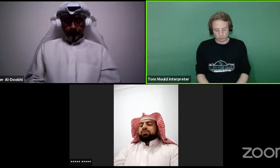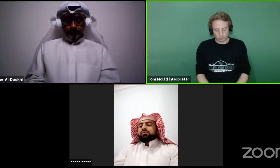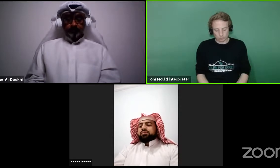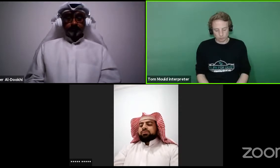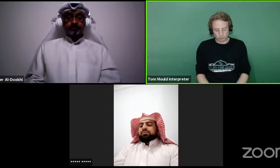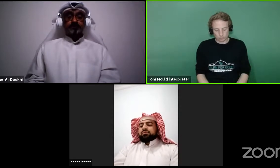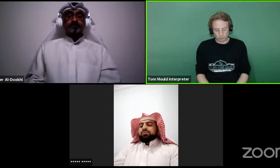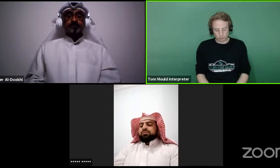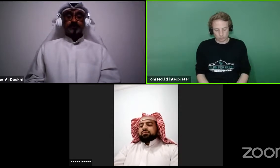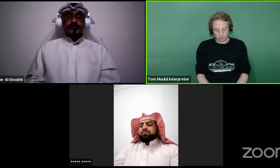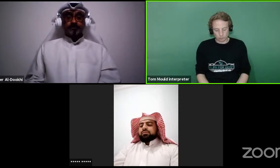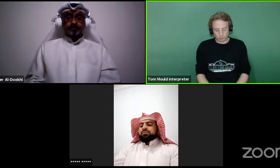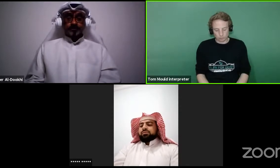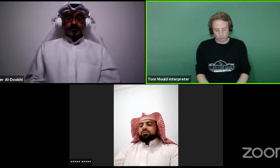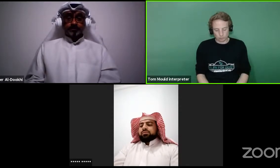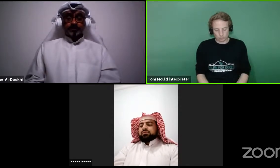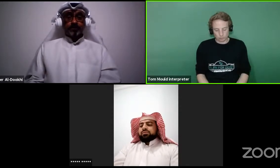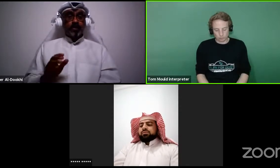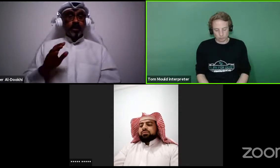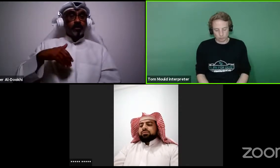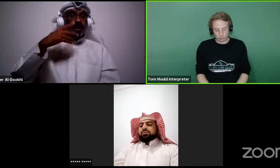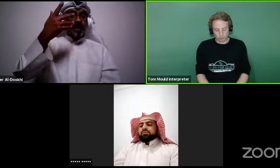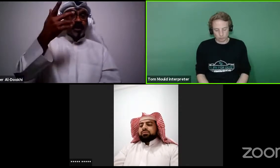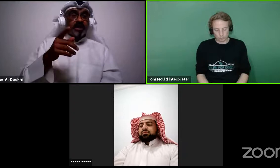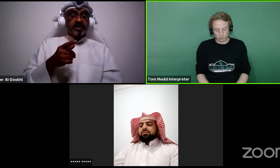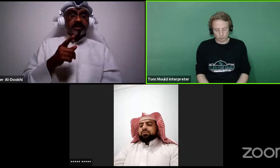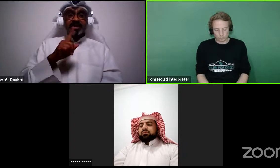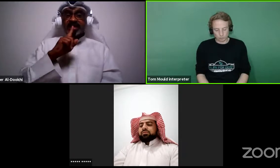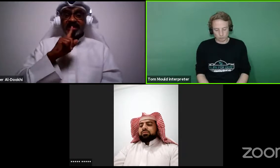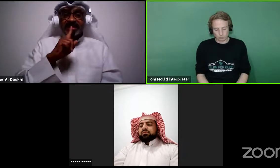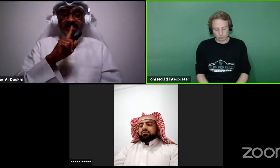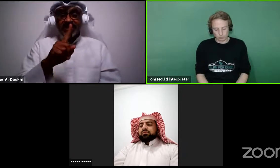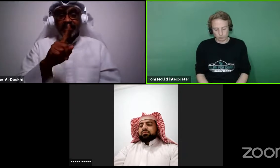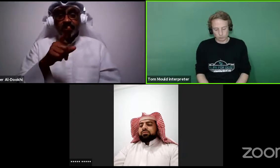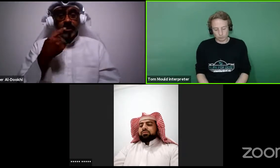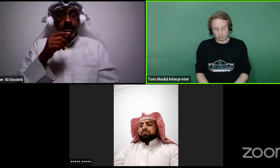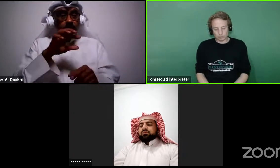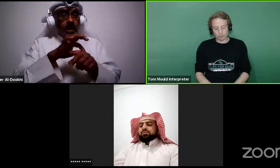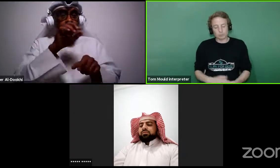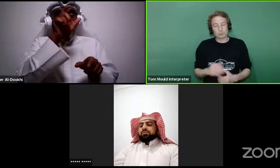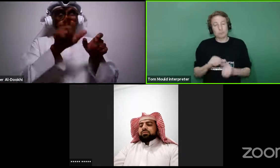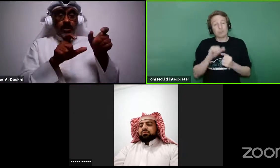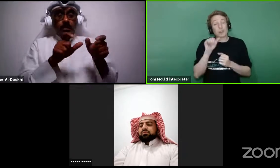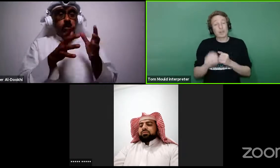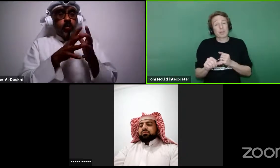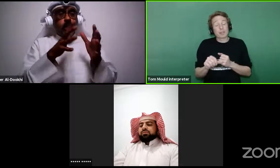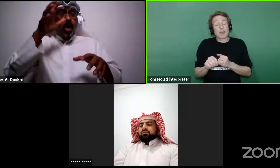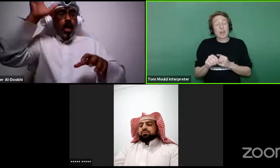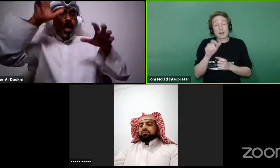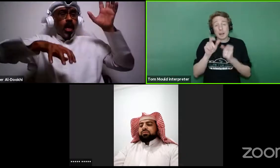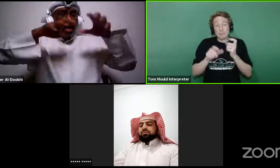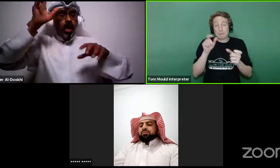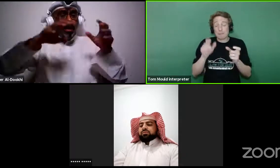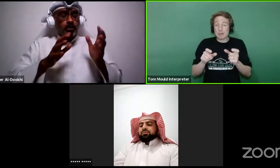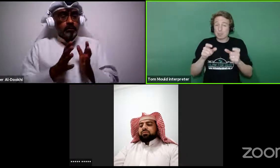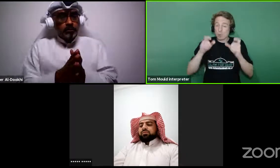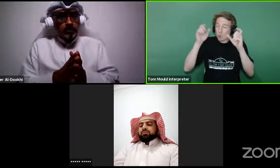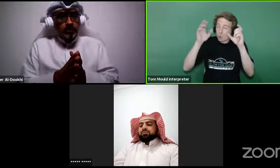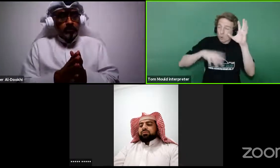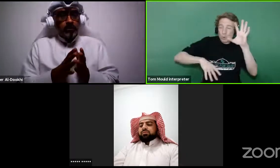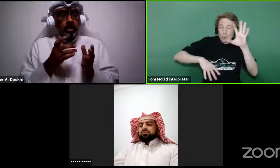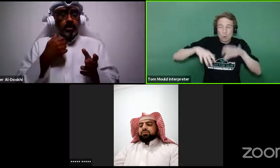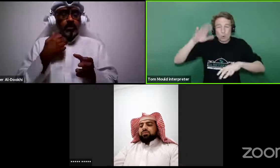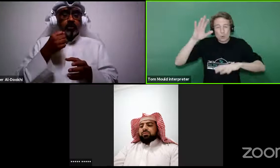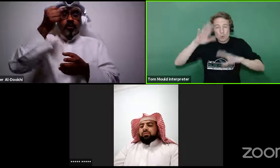يعصرون. Then thereafter will come a year in which people will have abundant rain, and in which they will press wine and